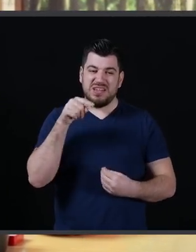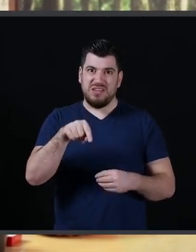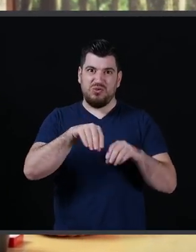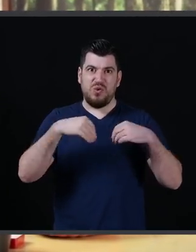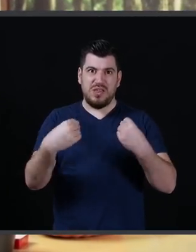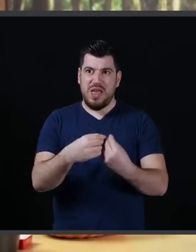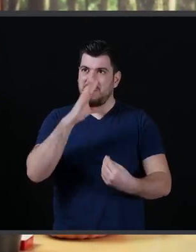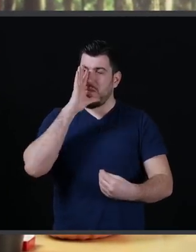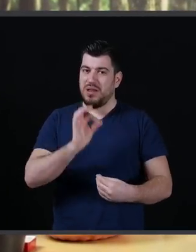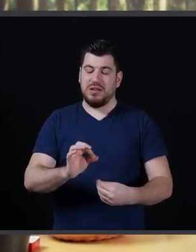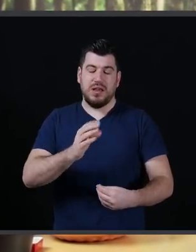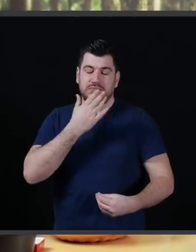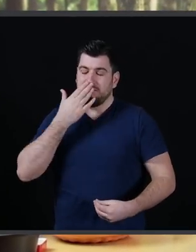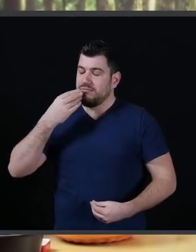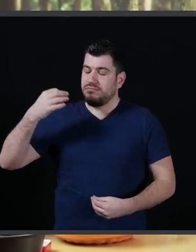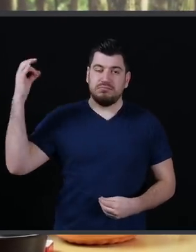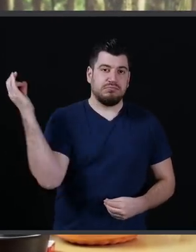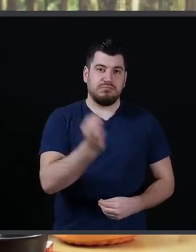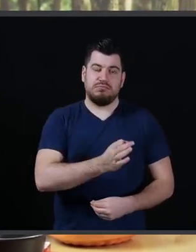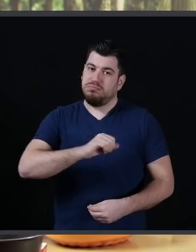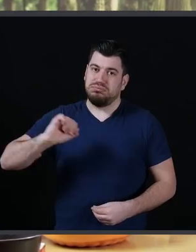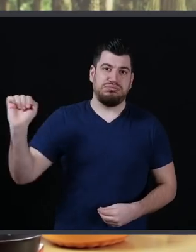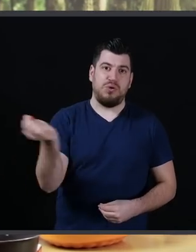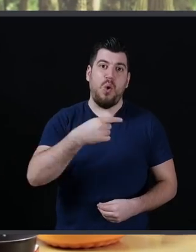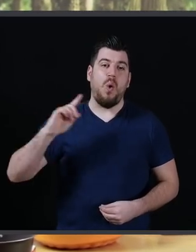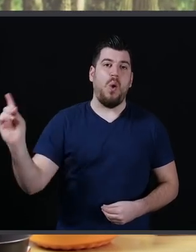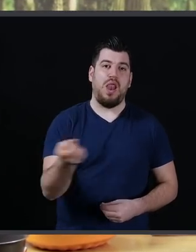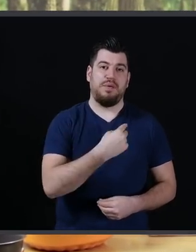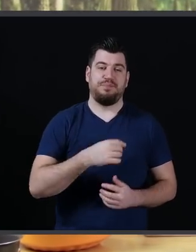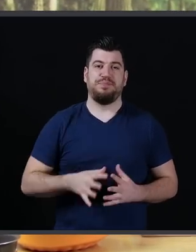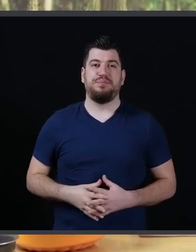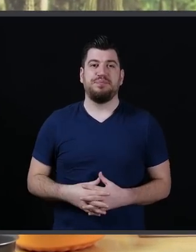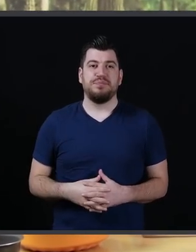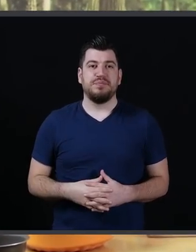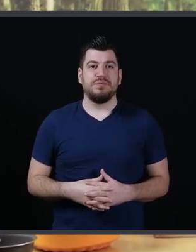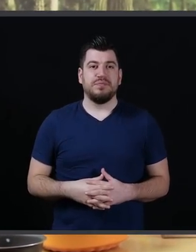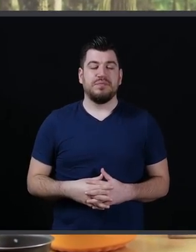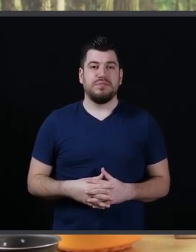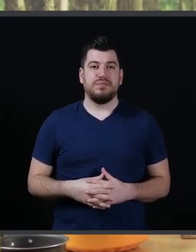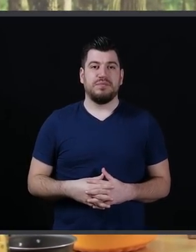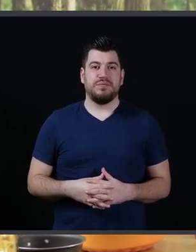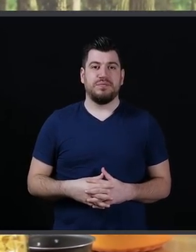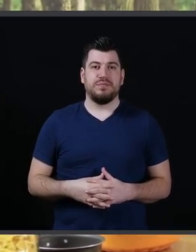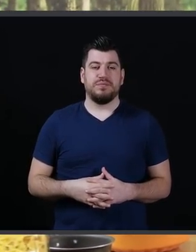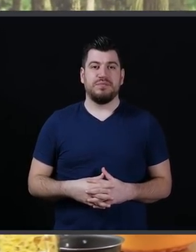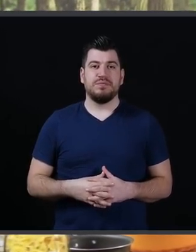Νόστιμο κέικ Θα πάρω Και το ξύσμα Από ένα πορτοκάλι